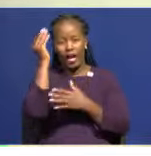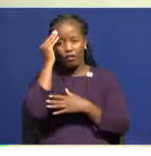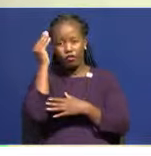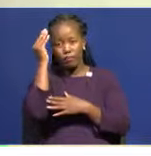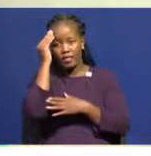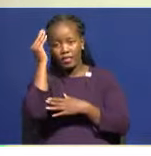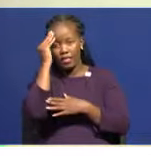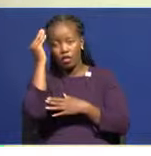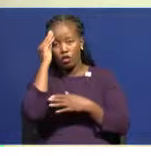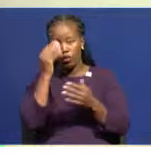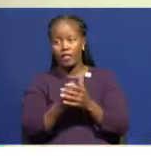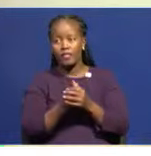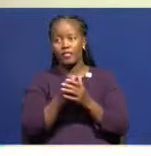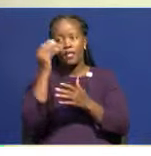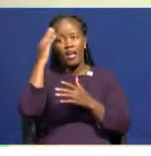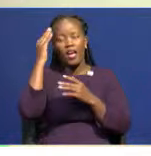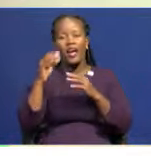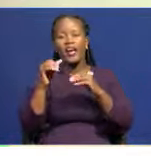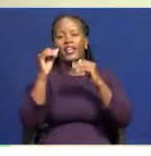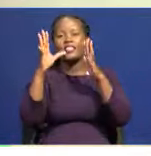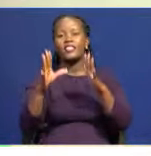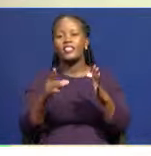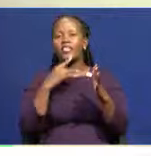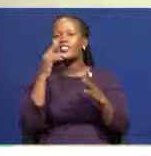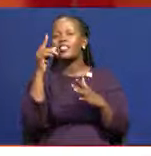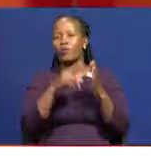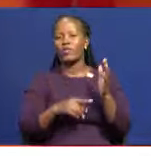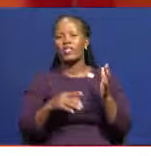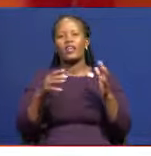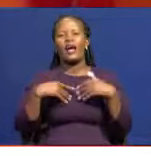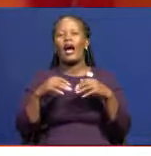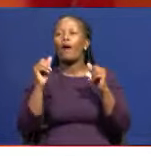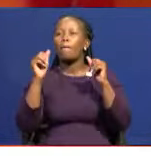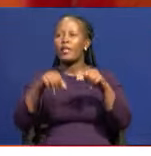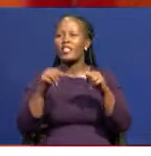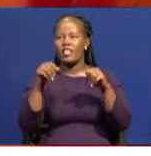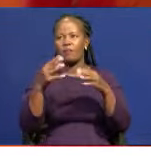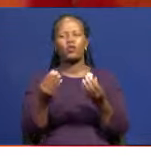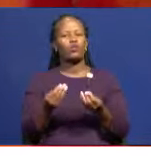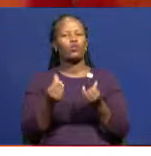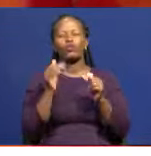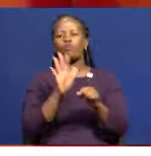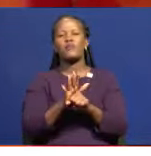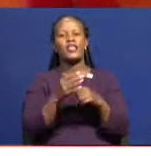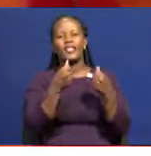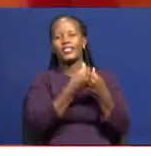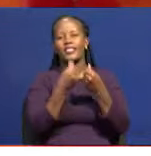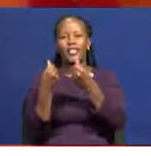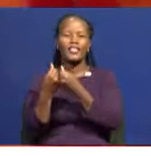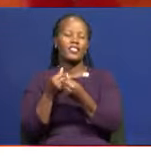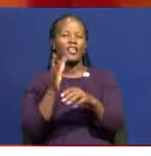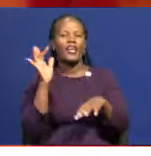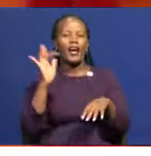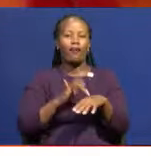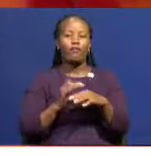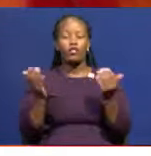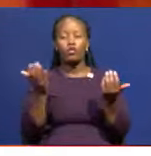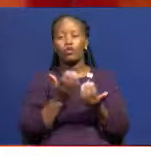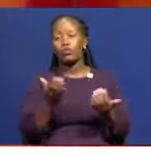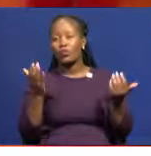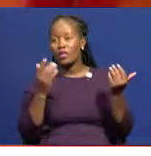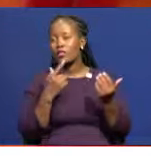wa shule hii anasema kuwa amefanikiwa kukabiliana na unyanyapaa unaowakumba watoto wa wafungwa wanapotangamana na watoto ambao wazazi wao